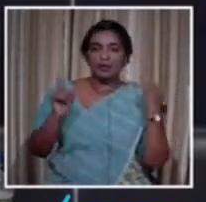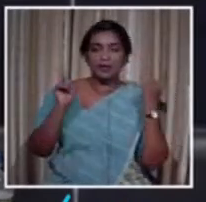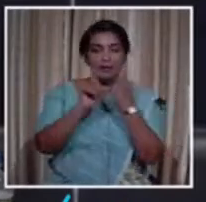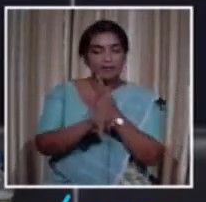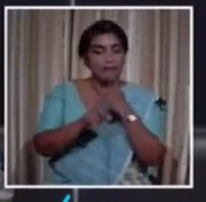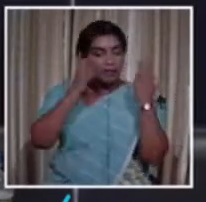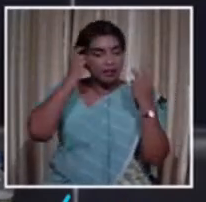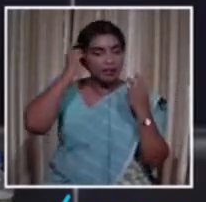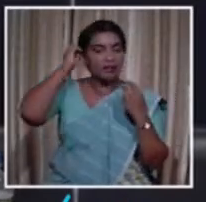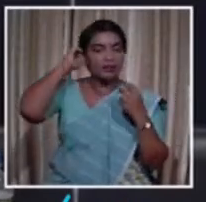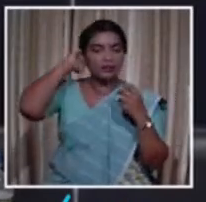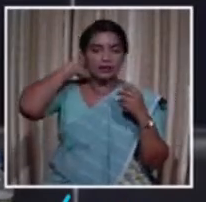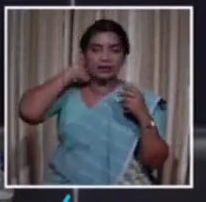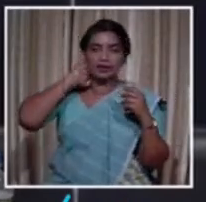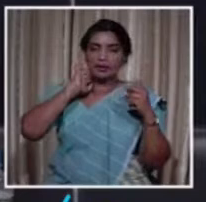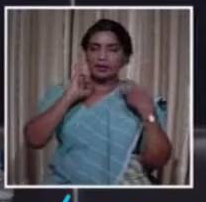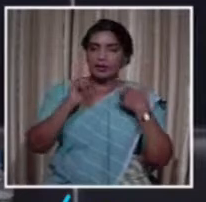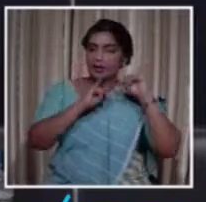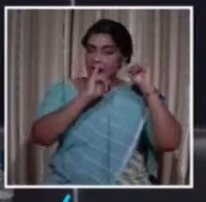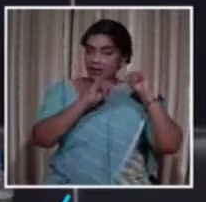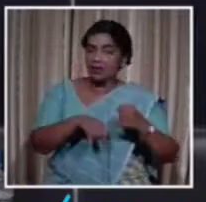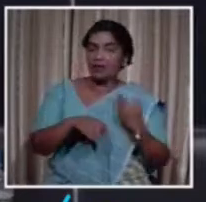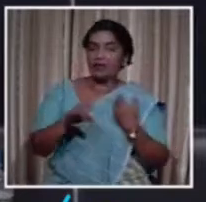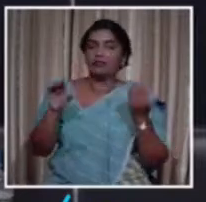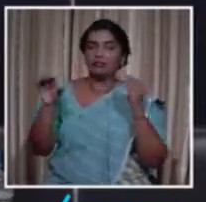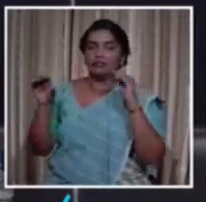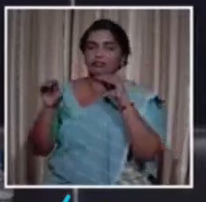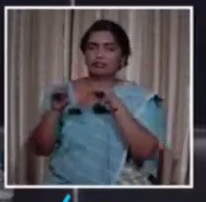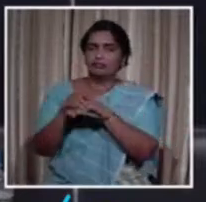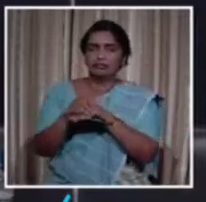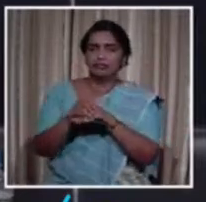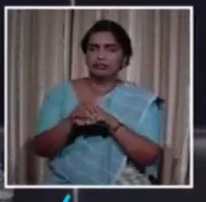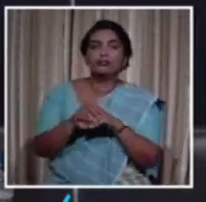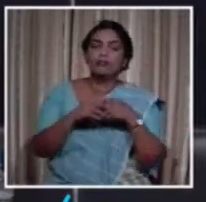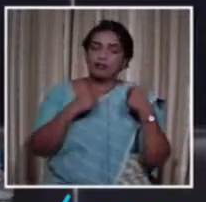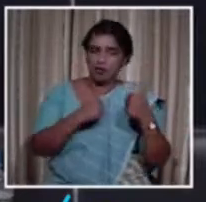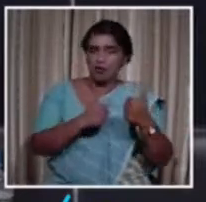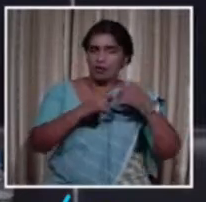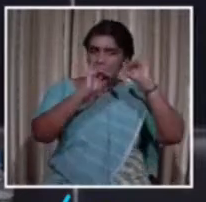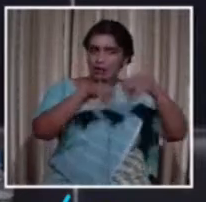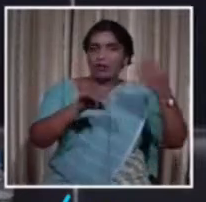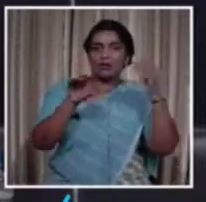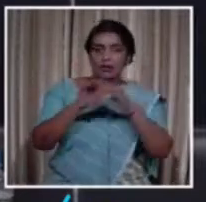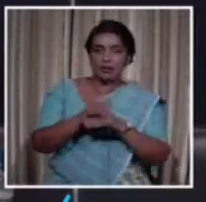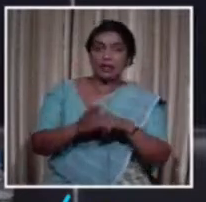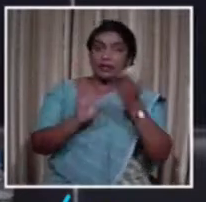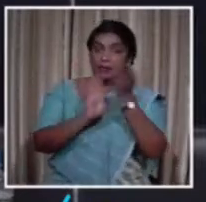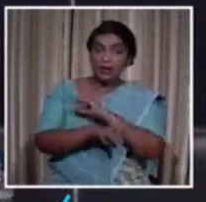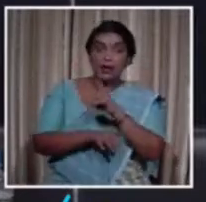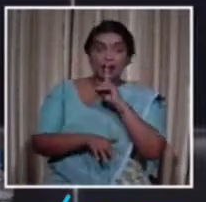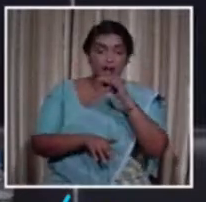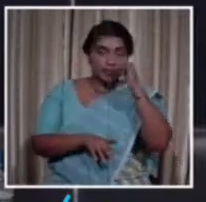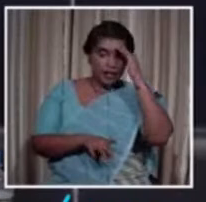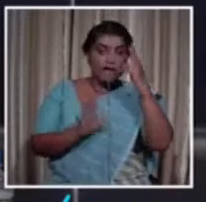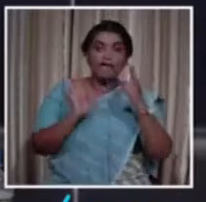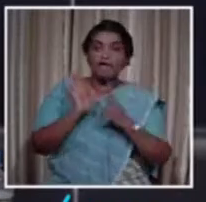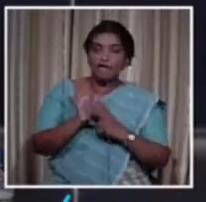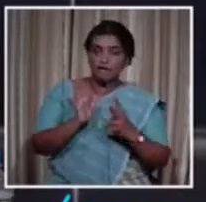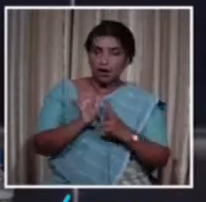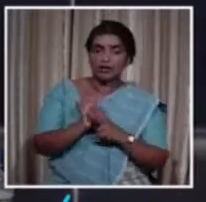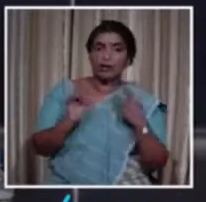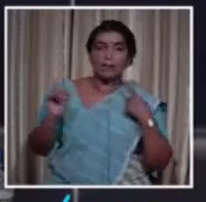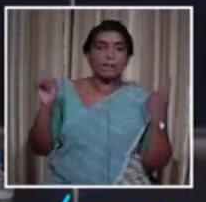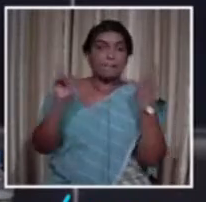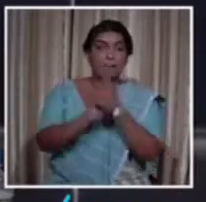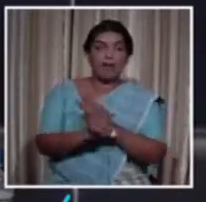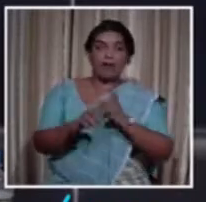ඔබ ඒක අතහැරලා ආපහු එන එක හොඳ සම්ප්‍රදායක් මොකද හිටපු කතානායක විජමලකු බණ්ඩාර පිළ මාඩු කරලා අයින්